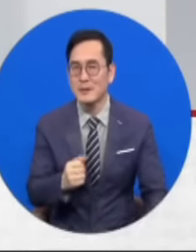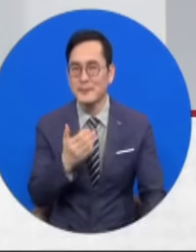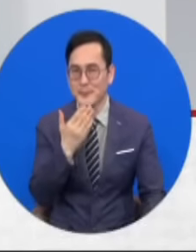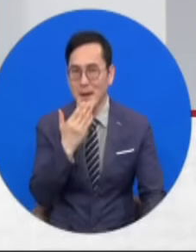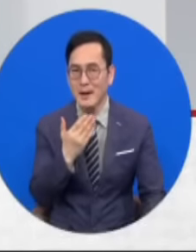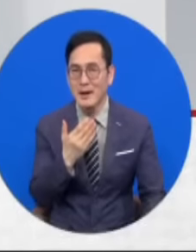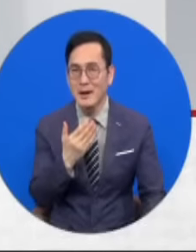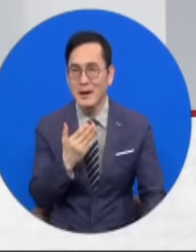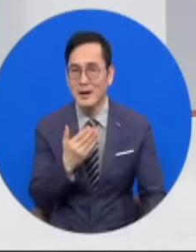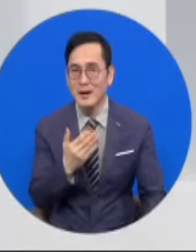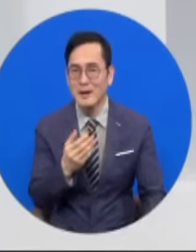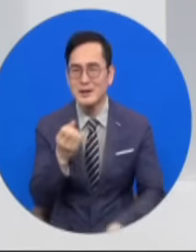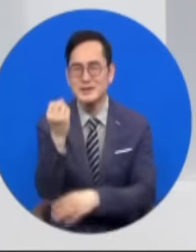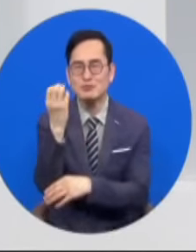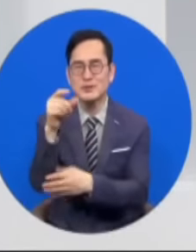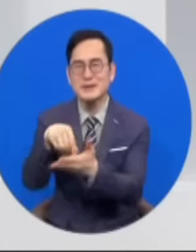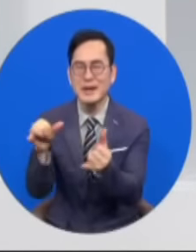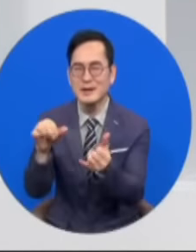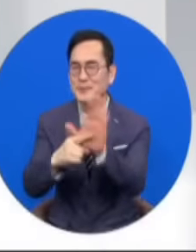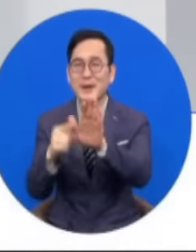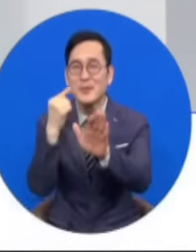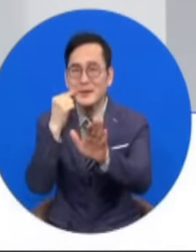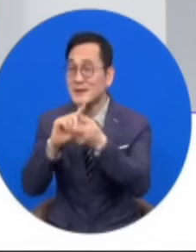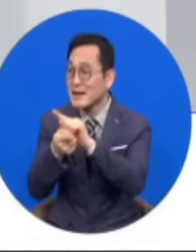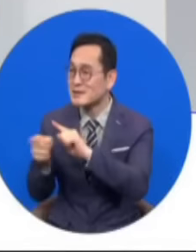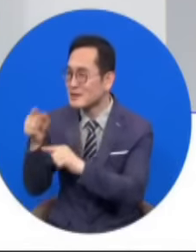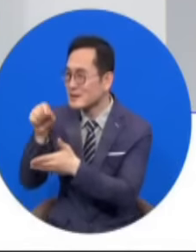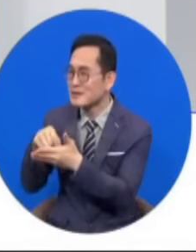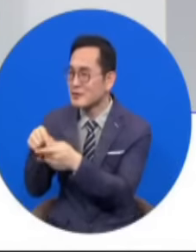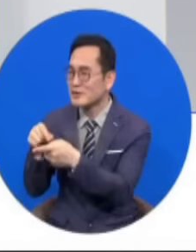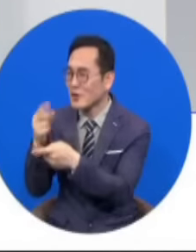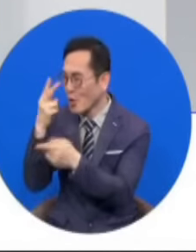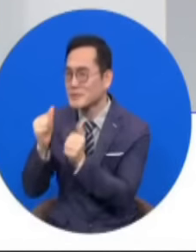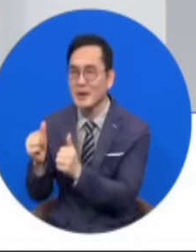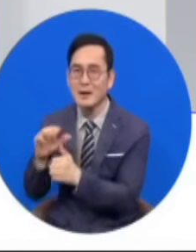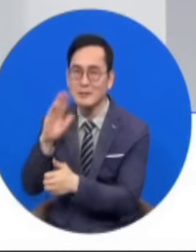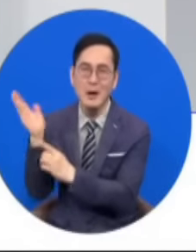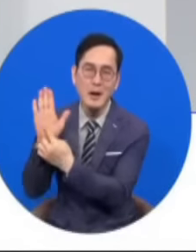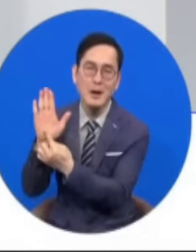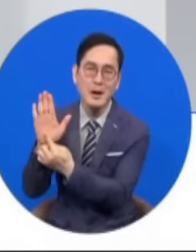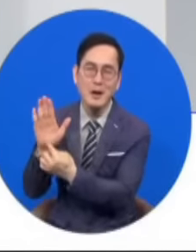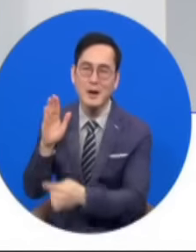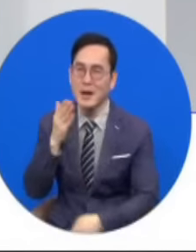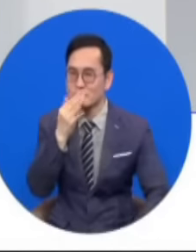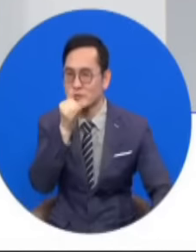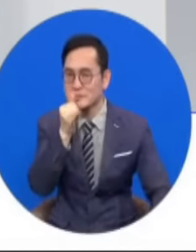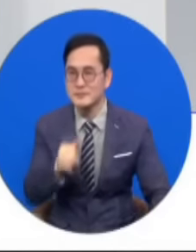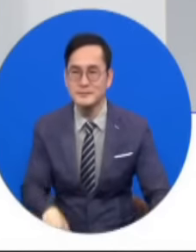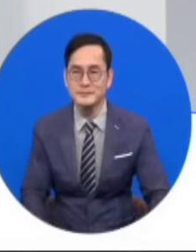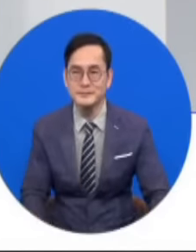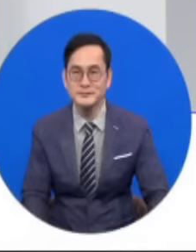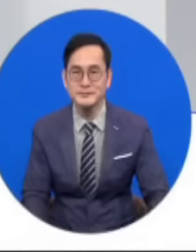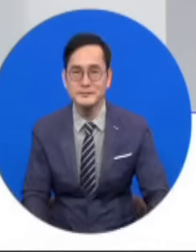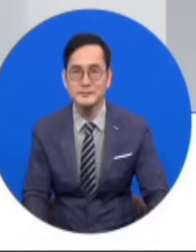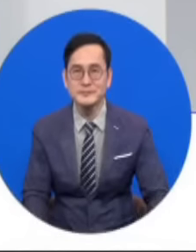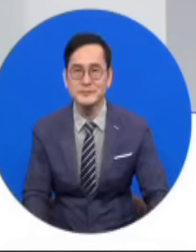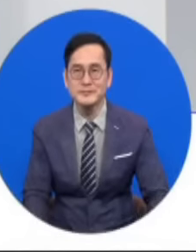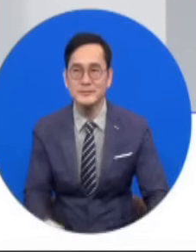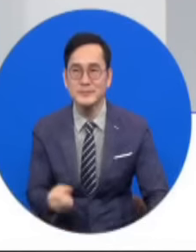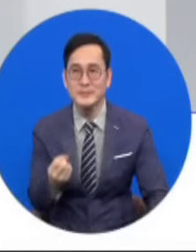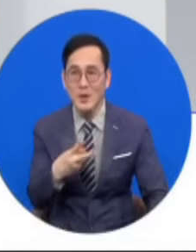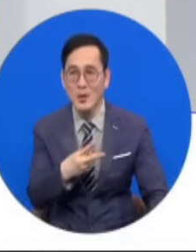굉장히 법에 내서 뭐 제하는 뭐 변호사라고 이야기를 해 보니까 평소에 검찰의 행태에 대해서 불만인